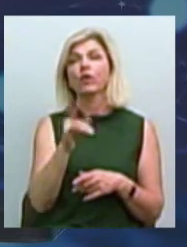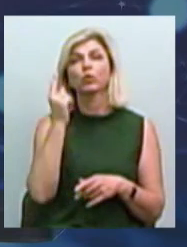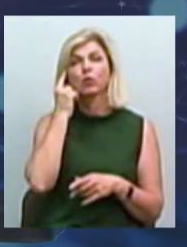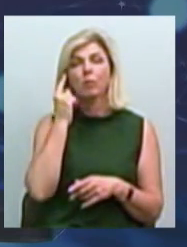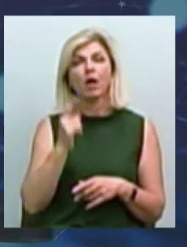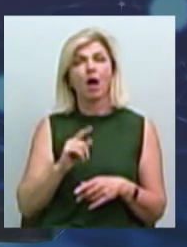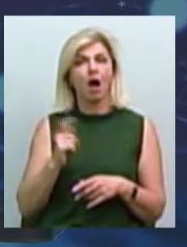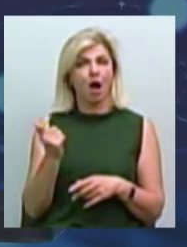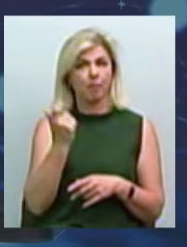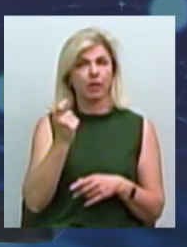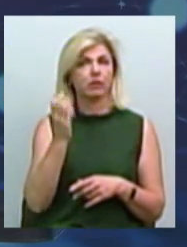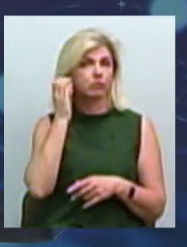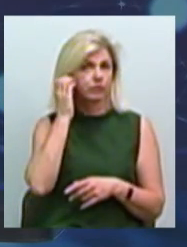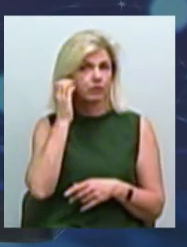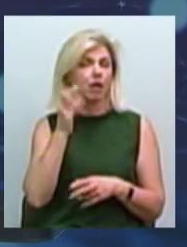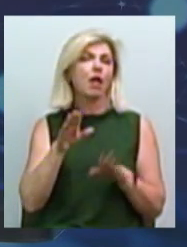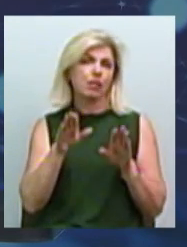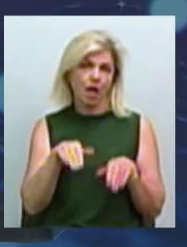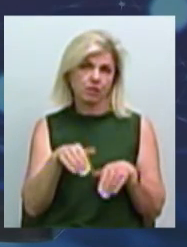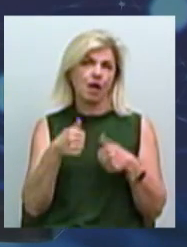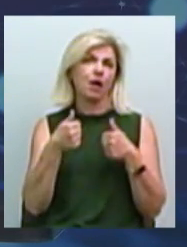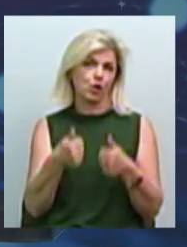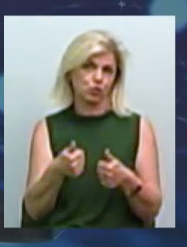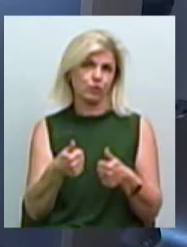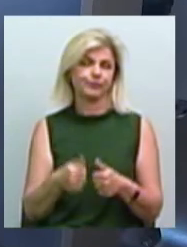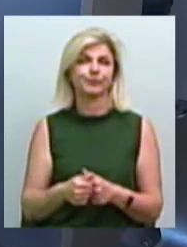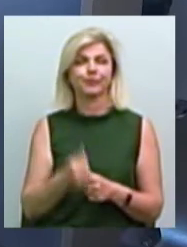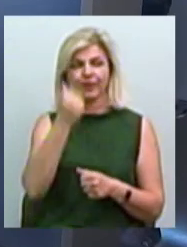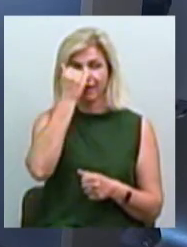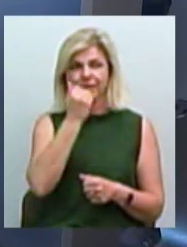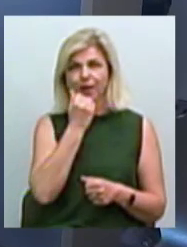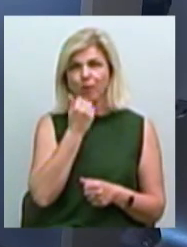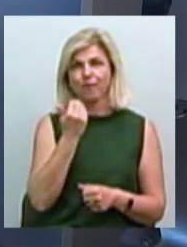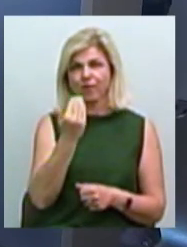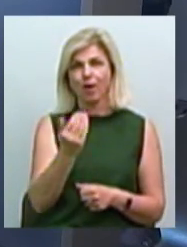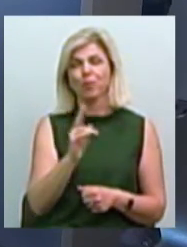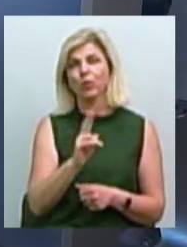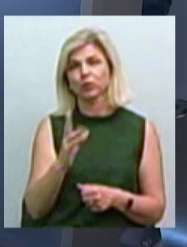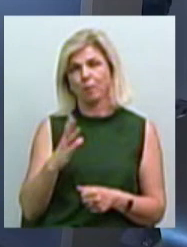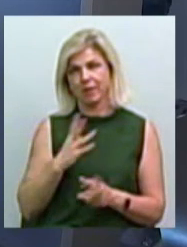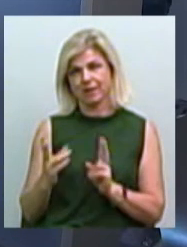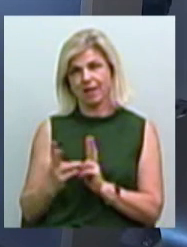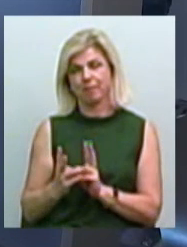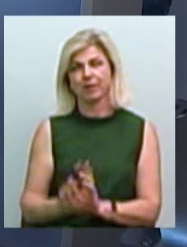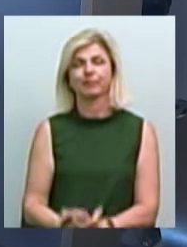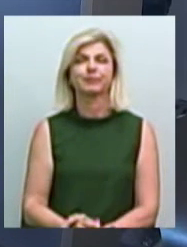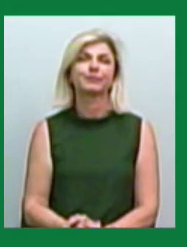капіталіст прислушувався, говорить, ладно, хорошо. Дякую. Дякую за цю бесіду. Дякую всім, хто був з нами. Побачимось.